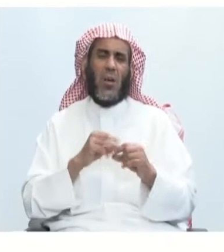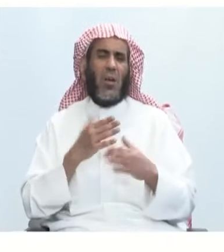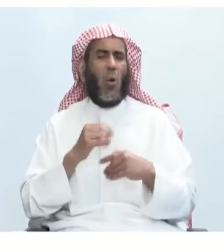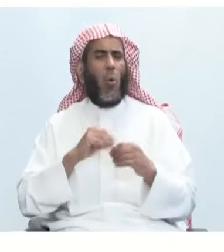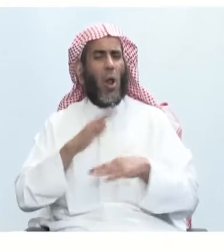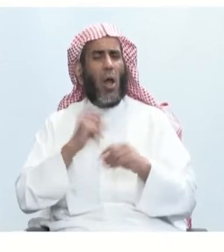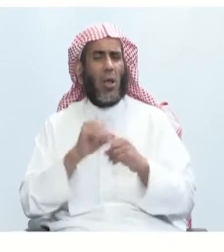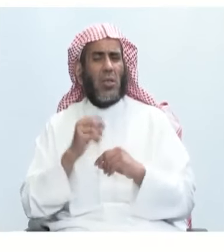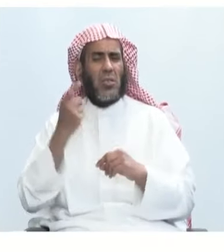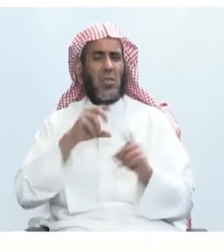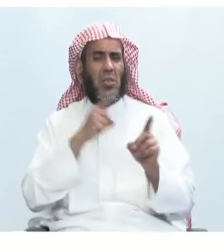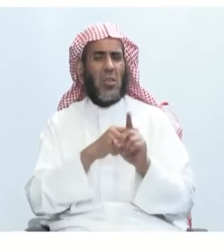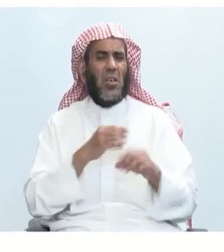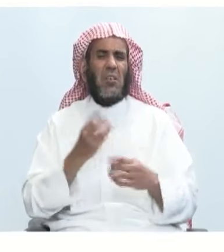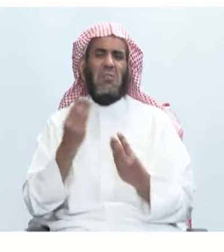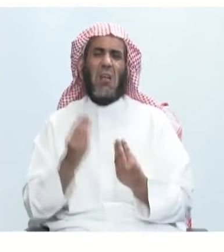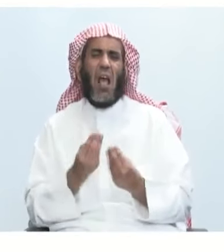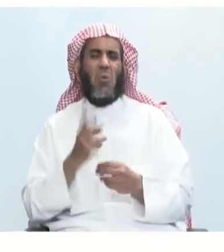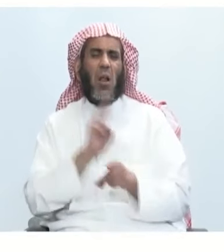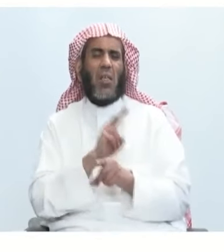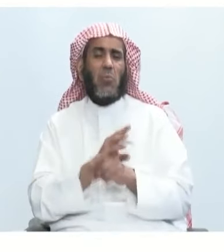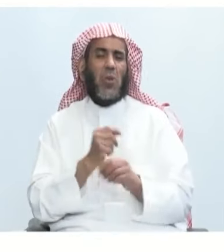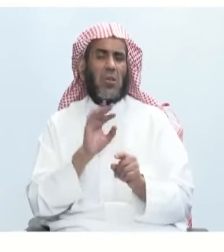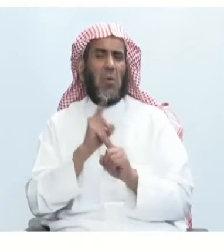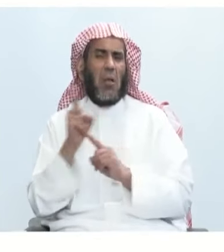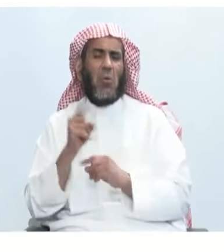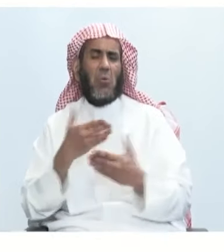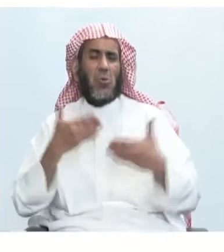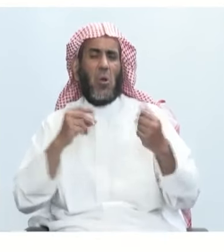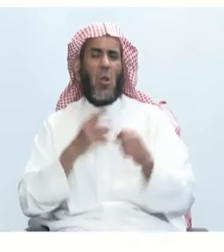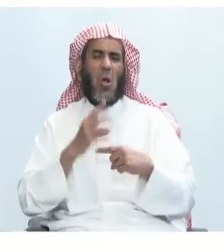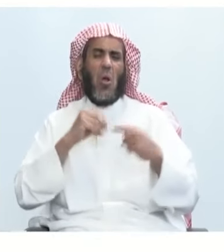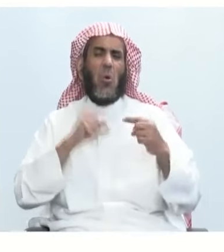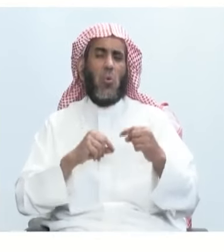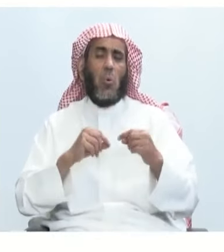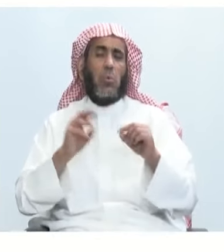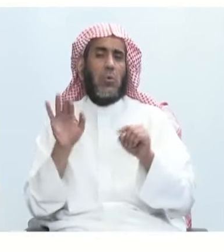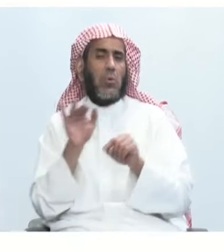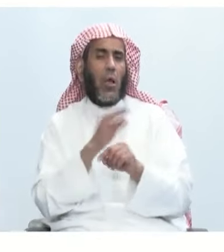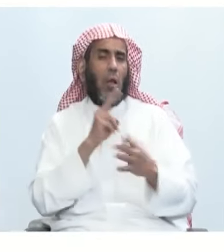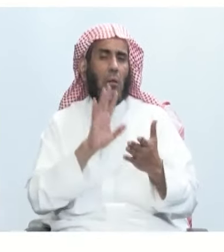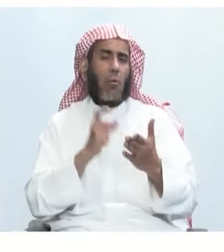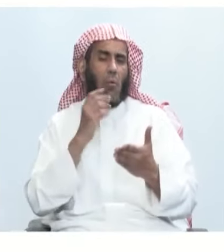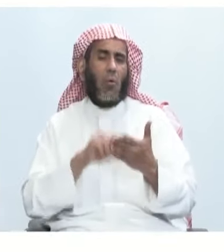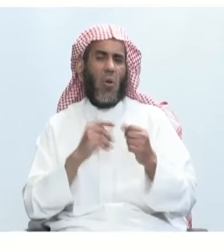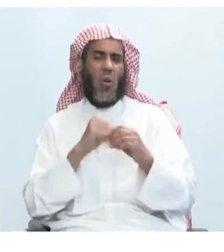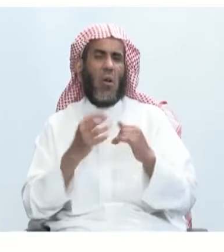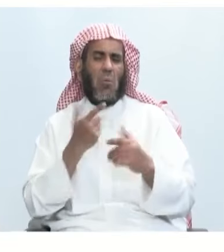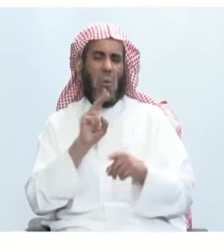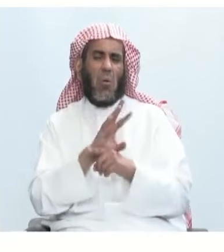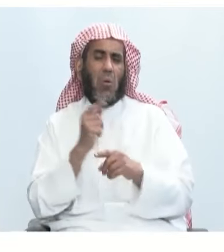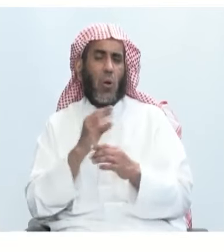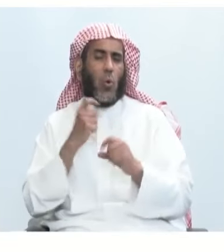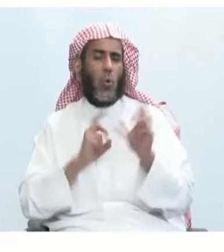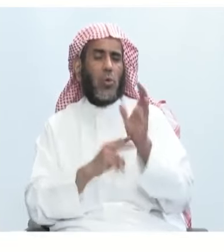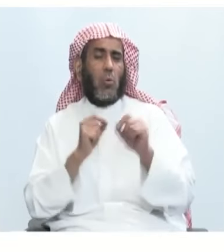خطيره شخصيه الشحاذ والكذاب الى اخره هنا الادعاء انه ينطوي الشع العربي على عيوب نسقيه خطيره فهو الذي اسس لثقافه الكذب والحجه هنا